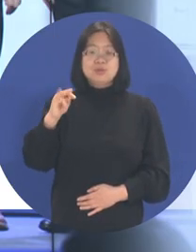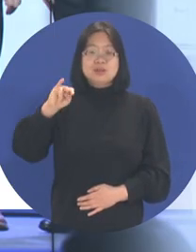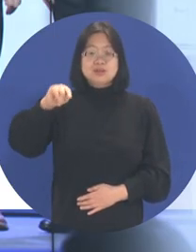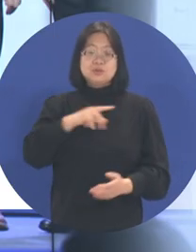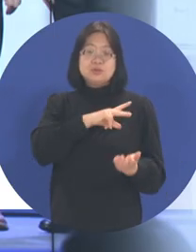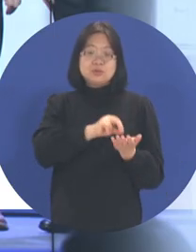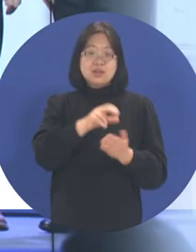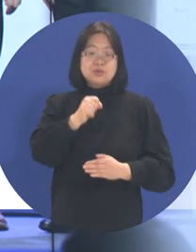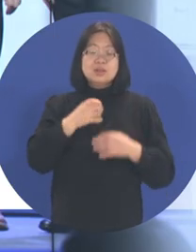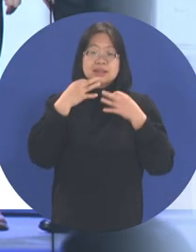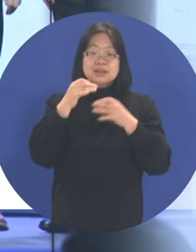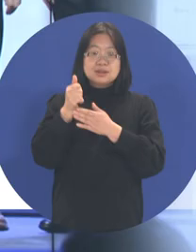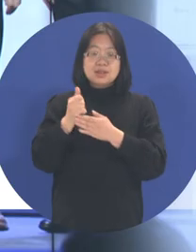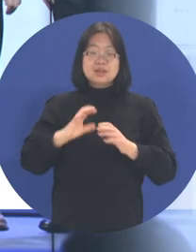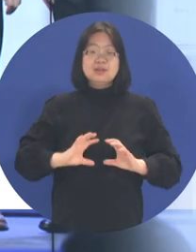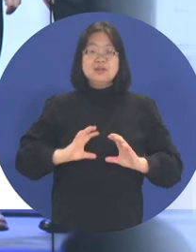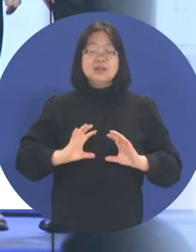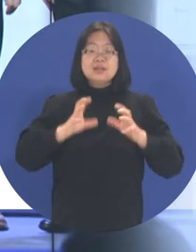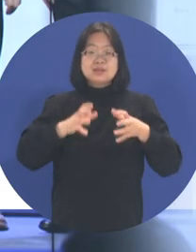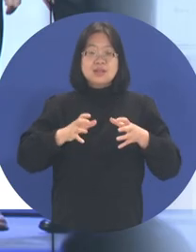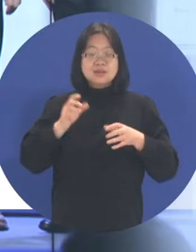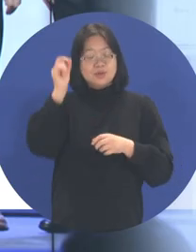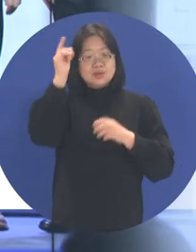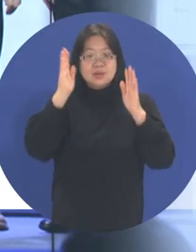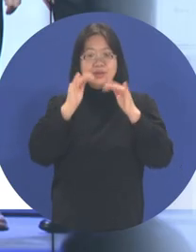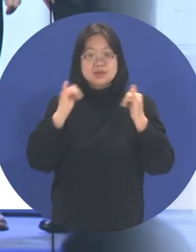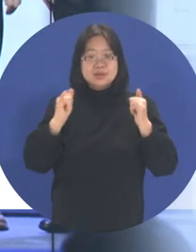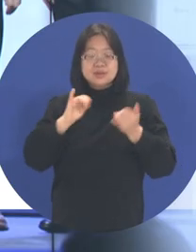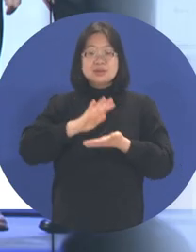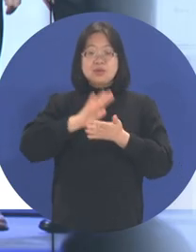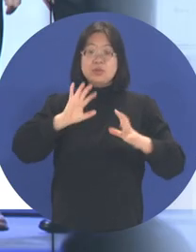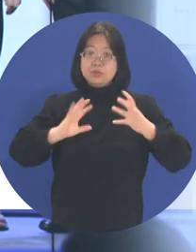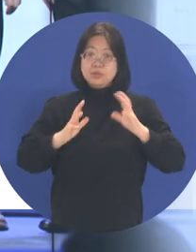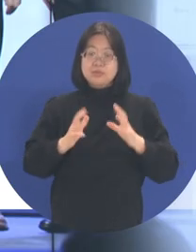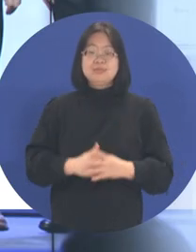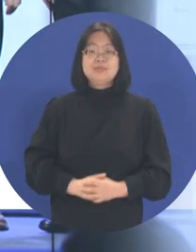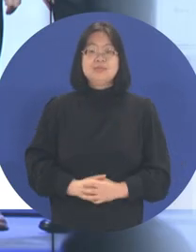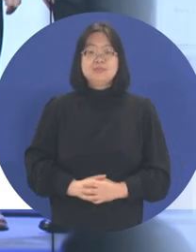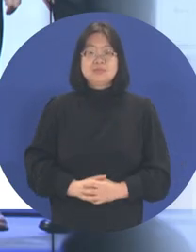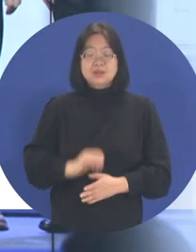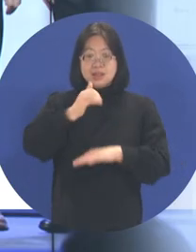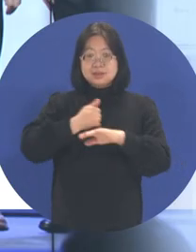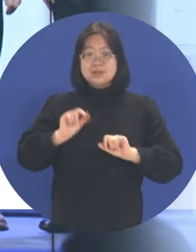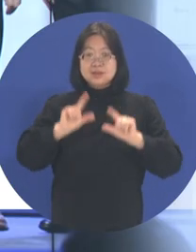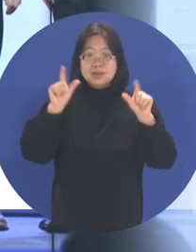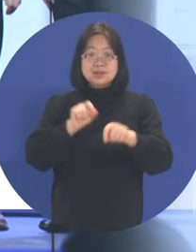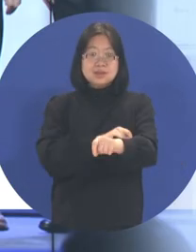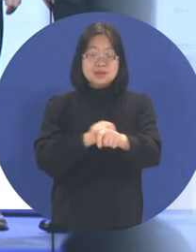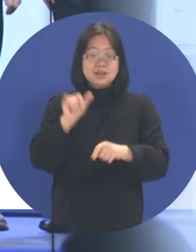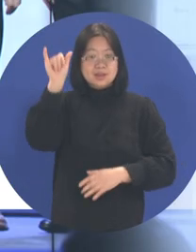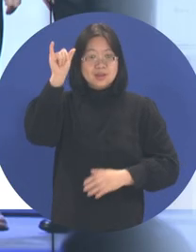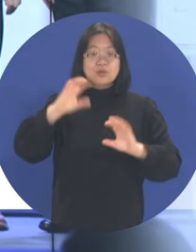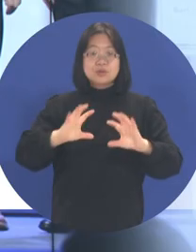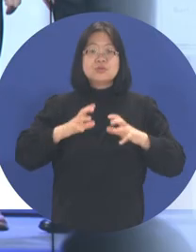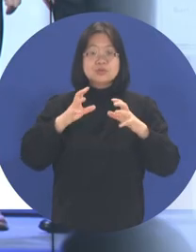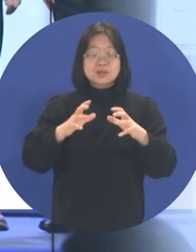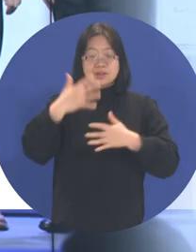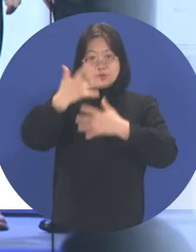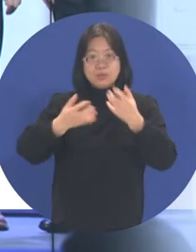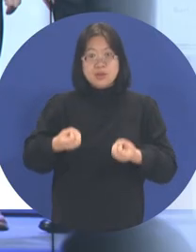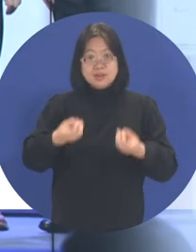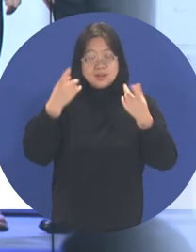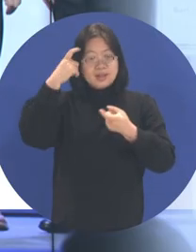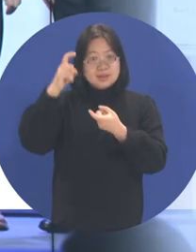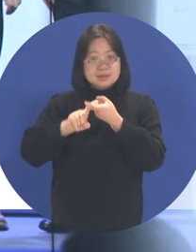주제로 김동윤 지사와 세계 석학들이 열띤 토론을 벌였습니다. 마지막 날에는 특히 AI 국제 영화제가